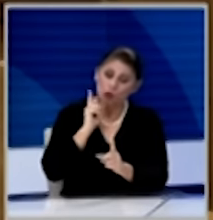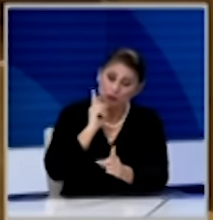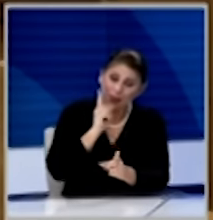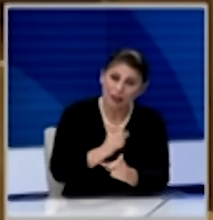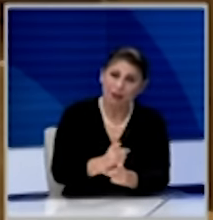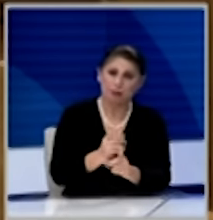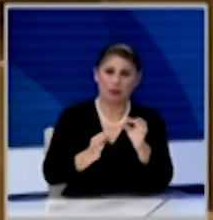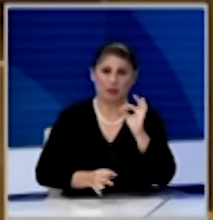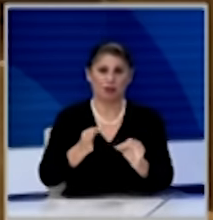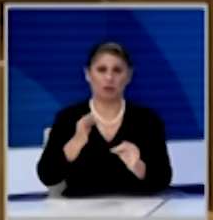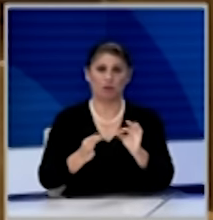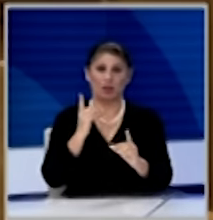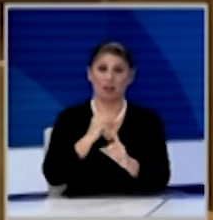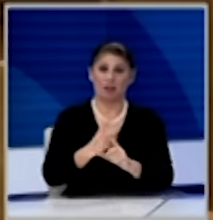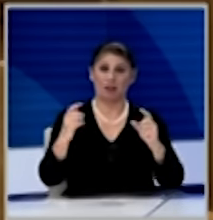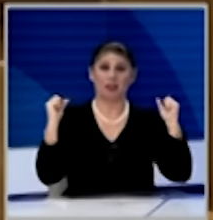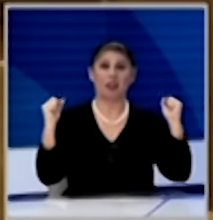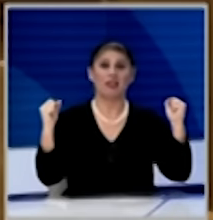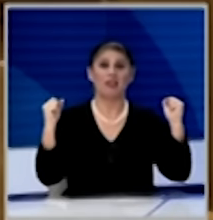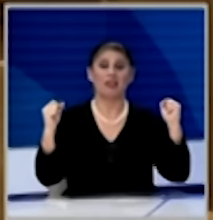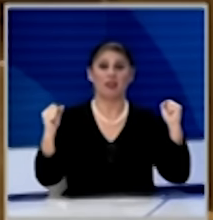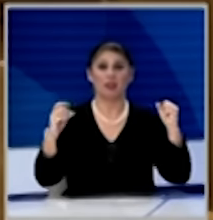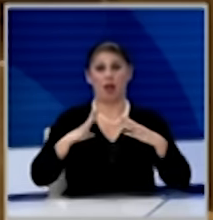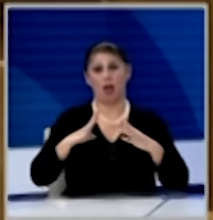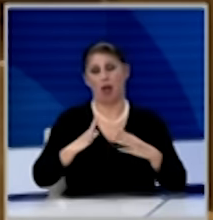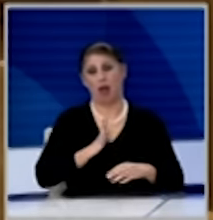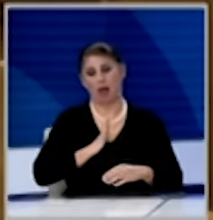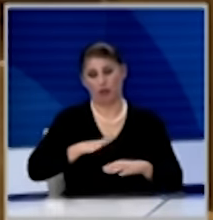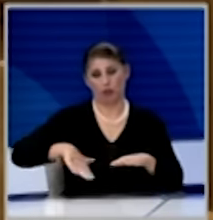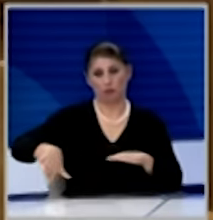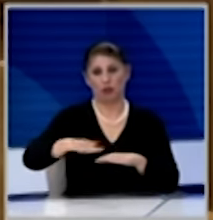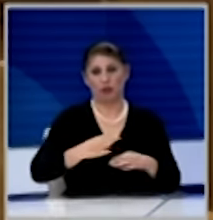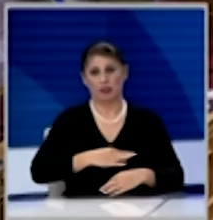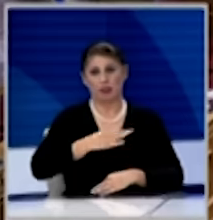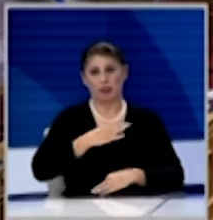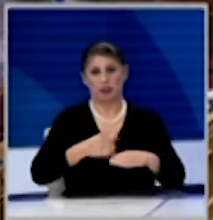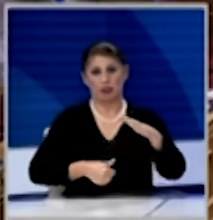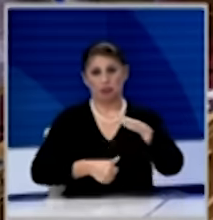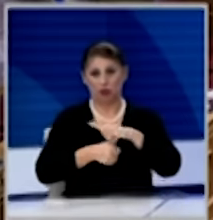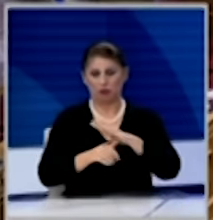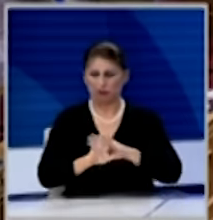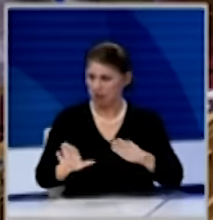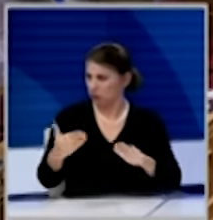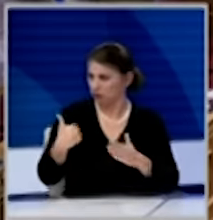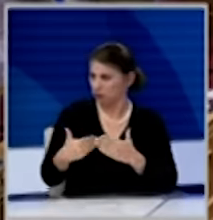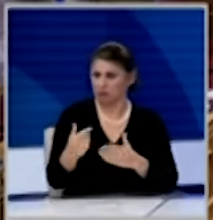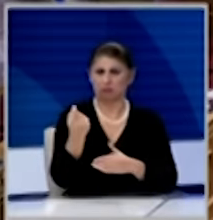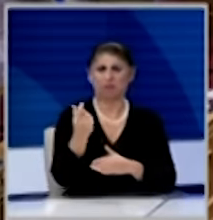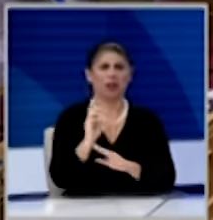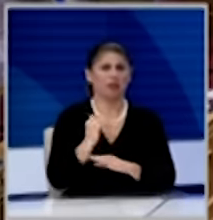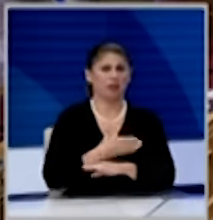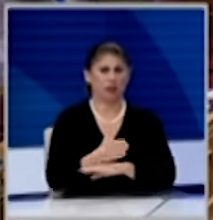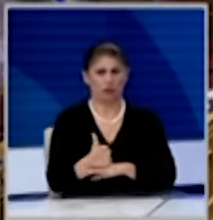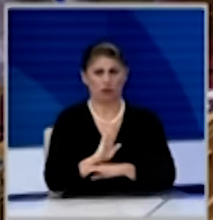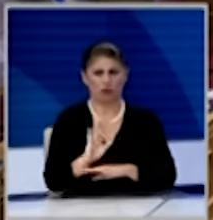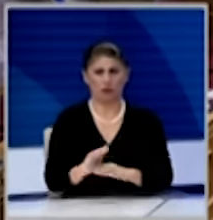συγκεκριμένα ειδικά για την υγεία των κατοίκων κύριε πρόεδρε λίγο χρόνο τελειώνω δε δεν θα αργήσω